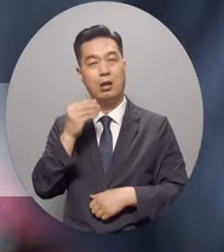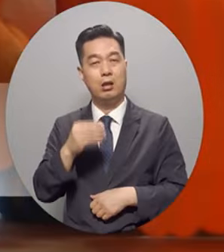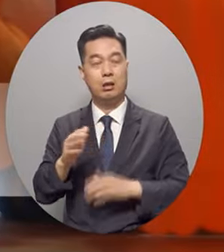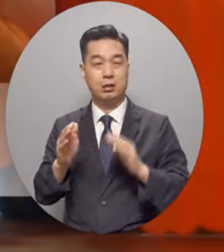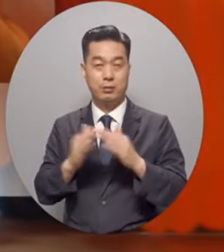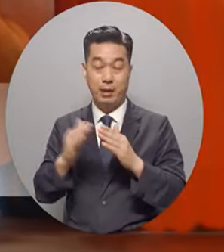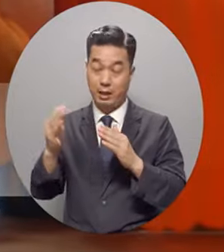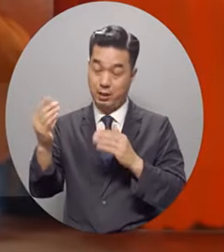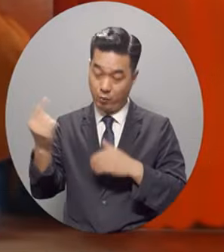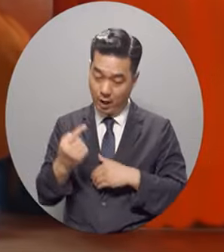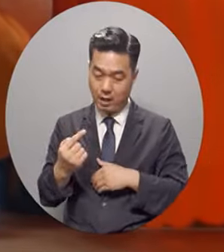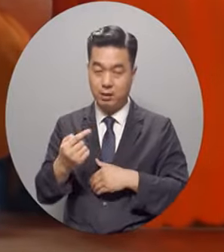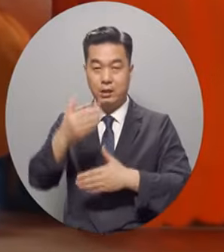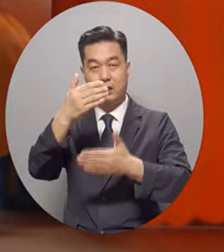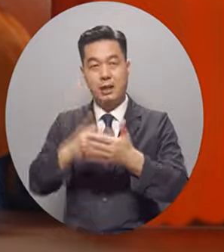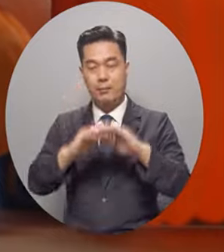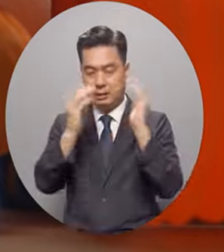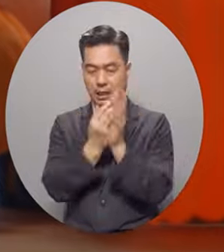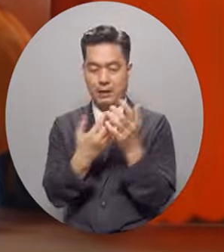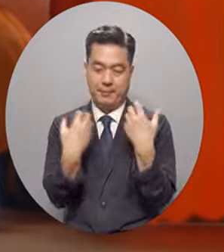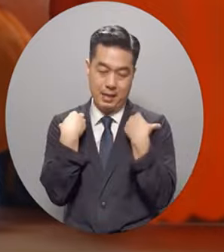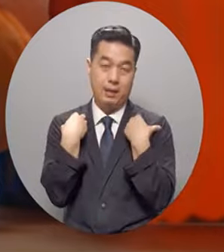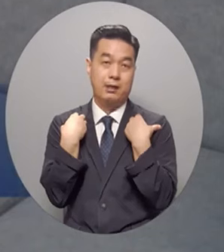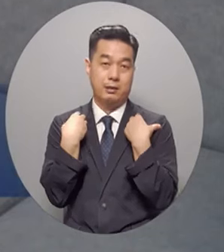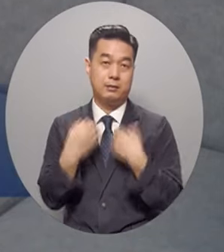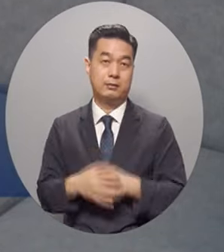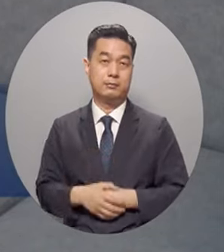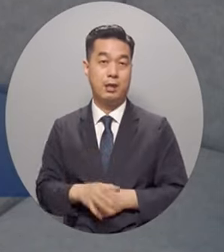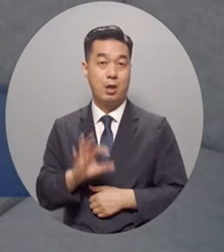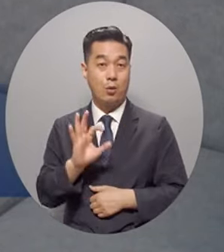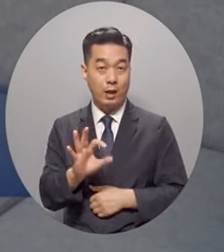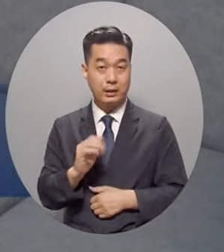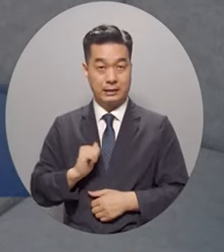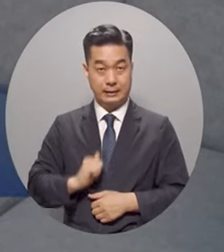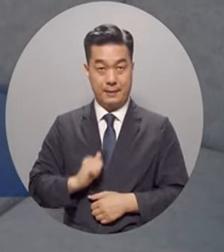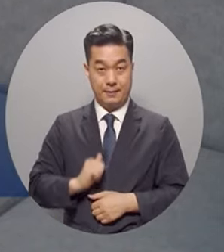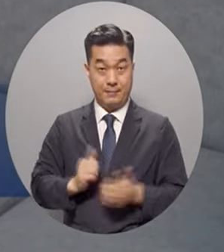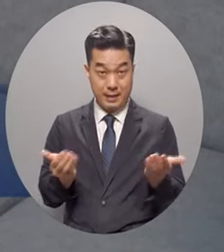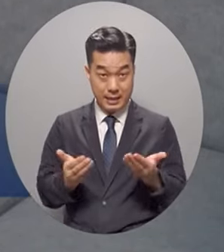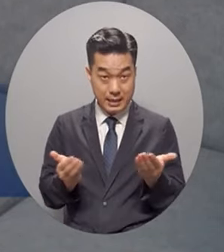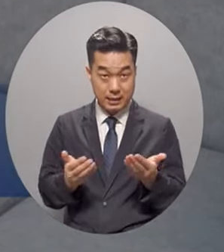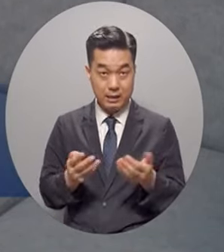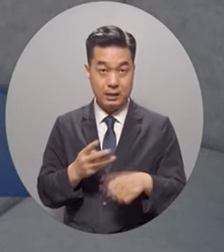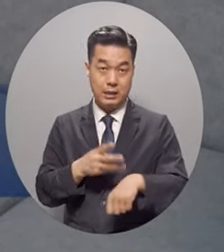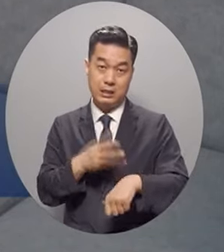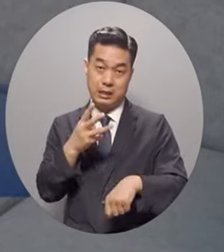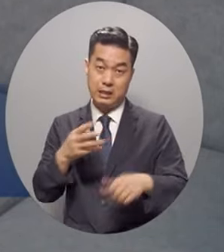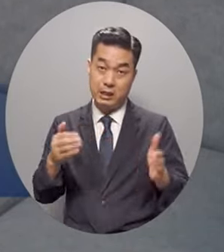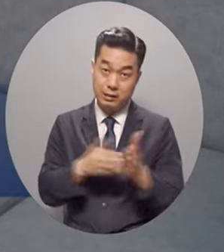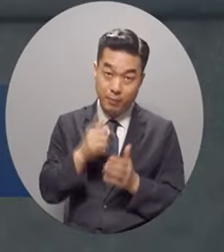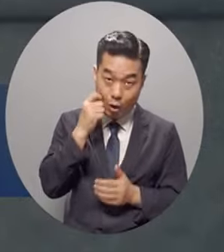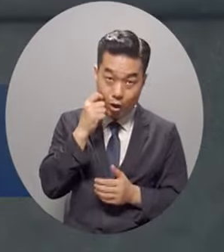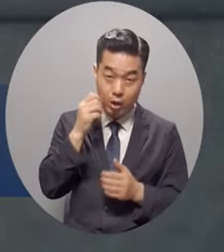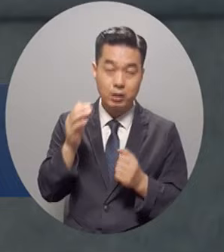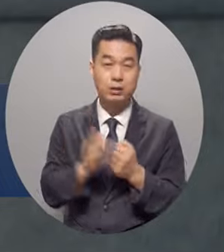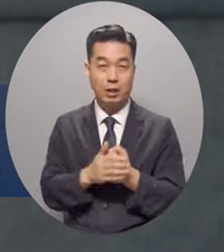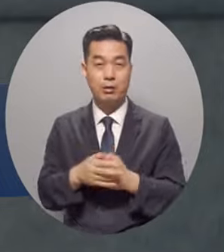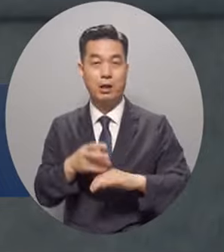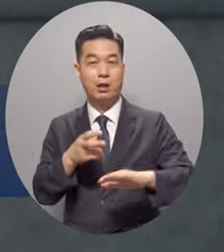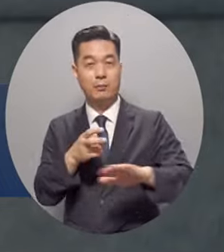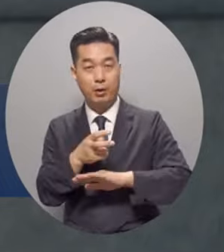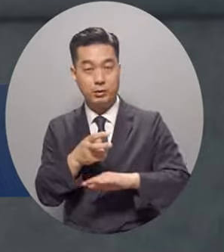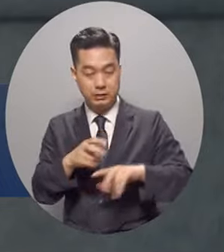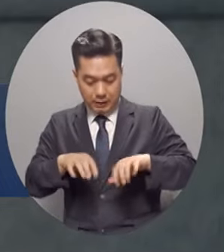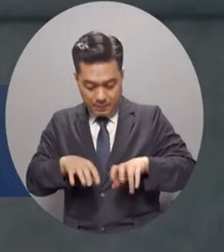와서 남은 일을 다 하게 된 겁니다. 화장실을 참아가며 일해도 3시에 못 끝내다 보니까 버스에서